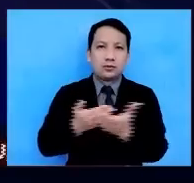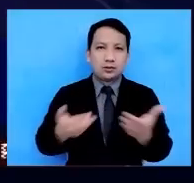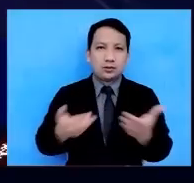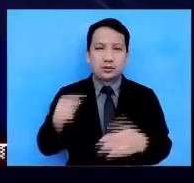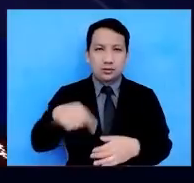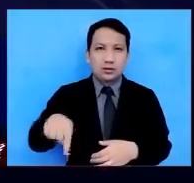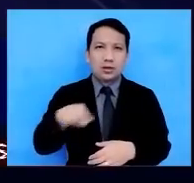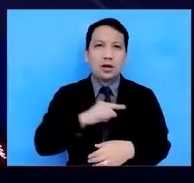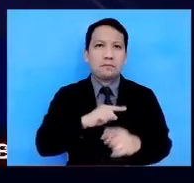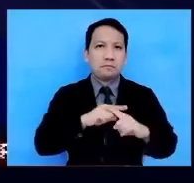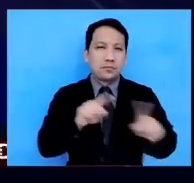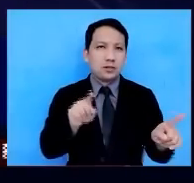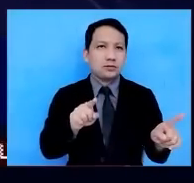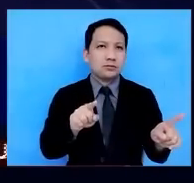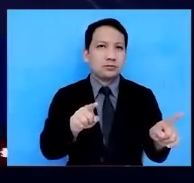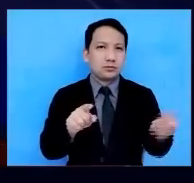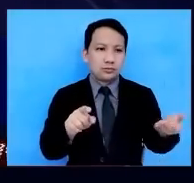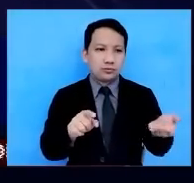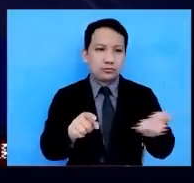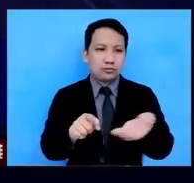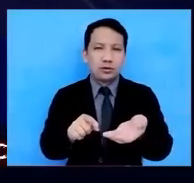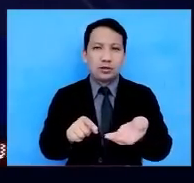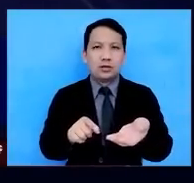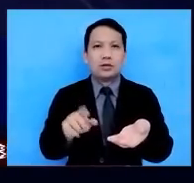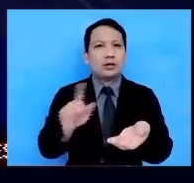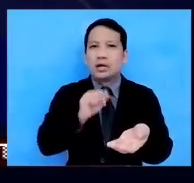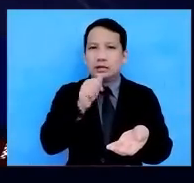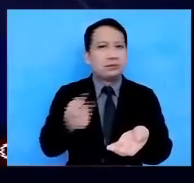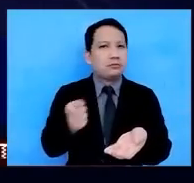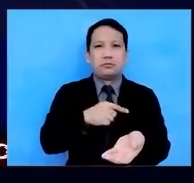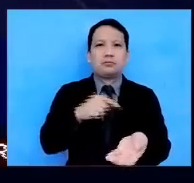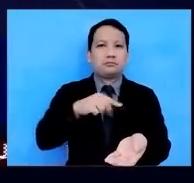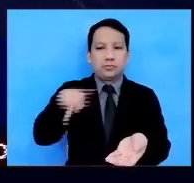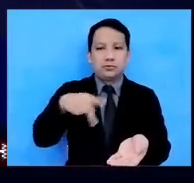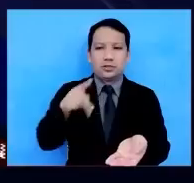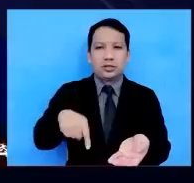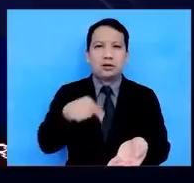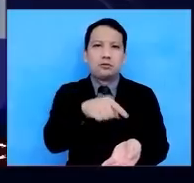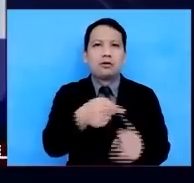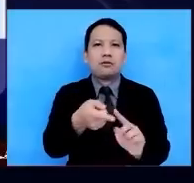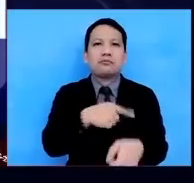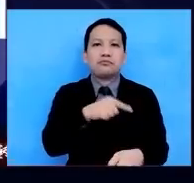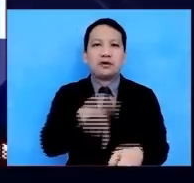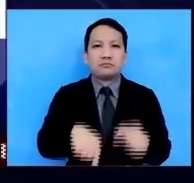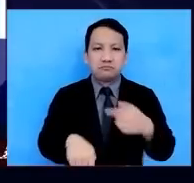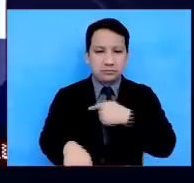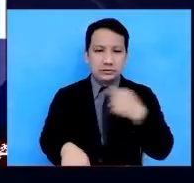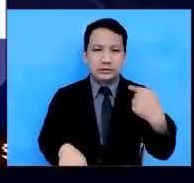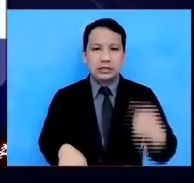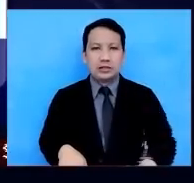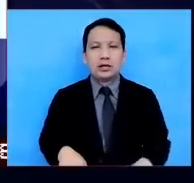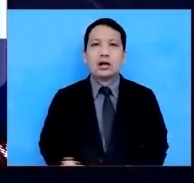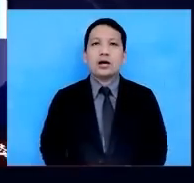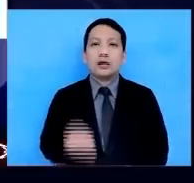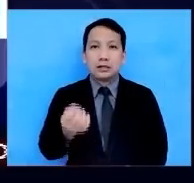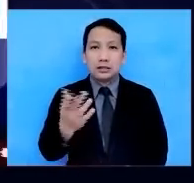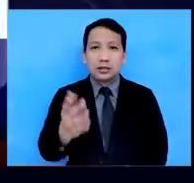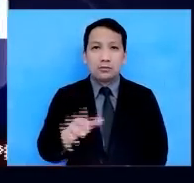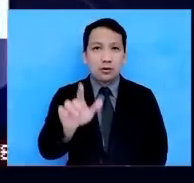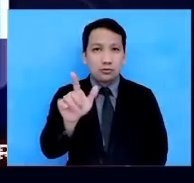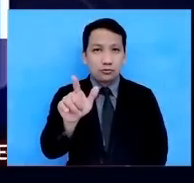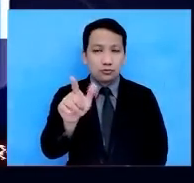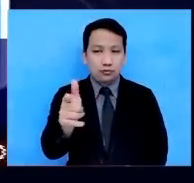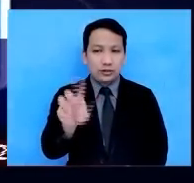Pero ang mga rumorondang barko riyan, hindi sa atin, kundi sa China. Hindi bababa sa 26 na